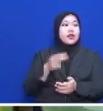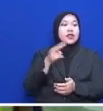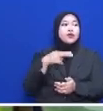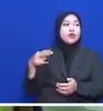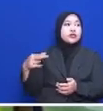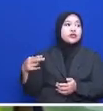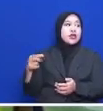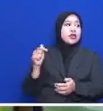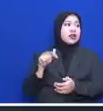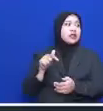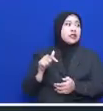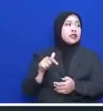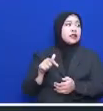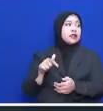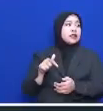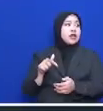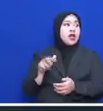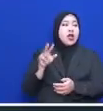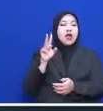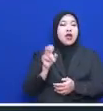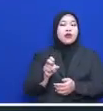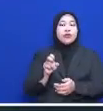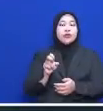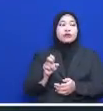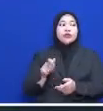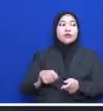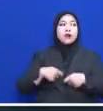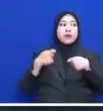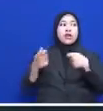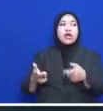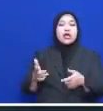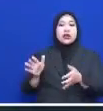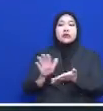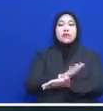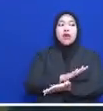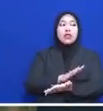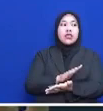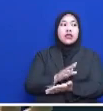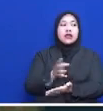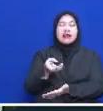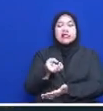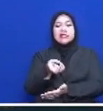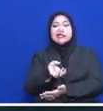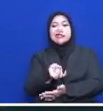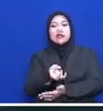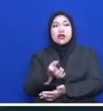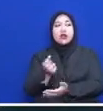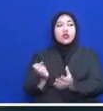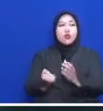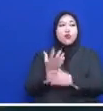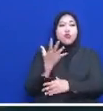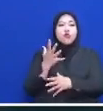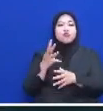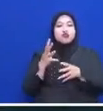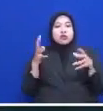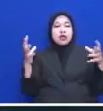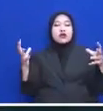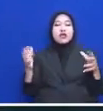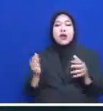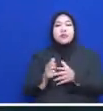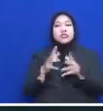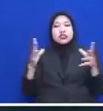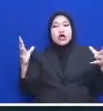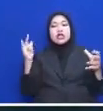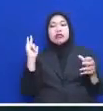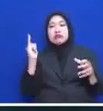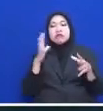ini adalah negara harus memberi kesempatan yang kecil untuk tumbuh besar, yang besar tetap besar.